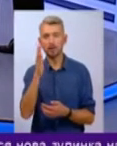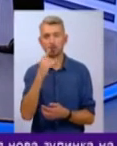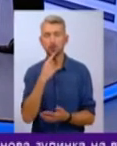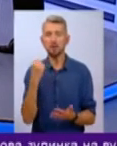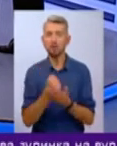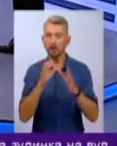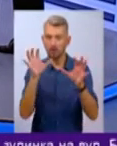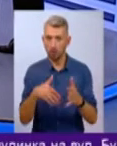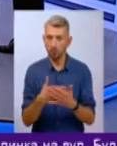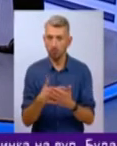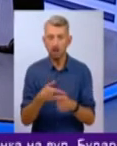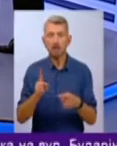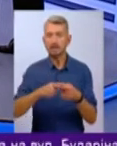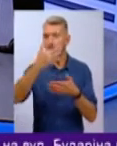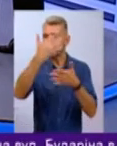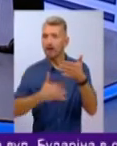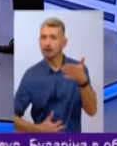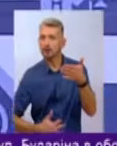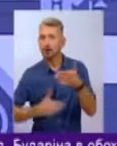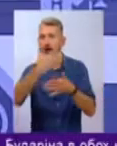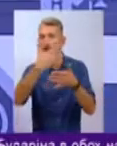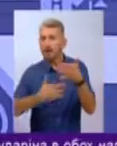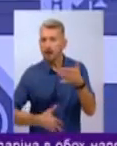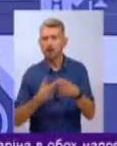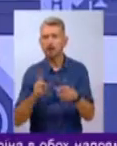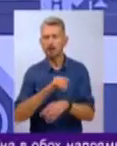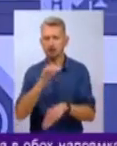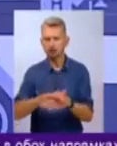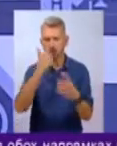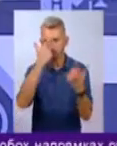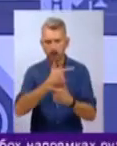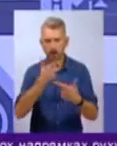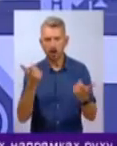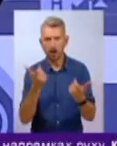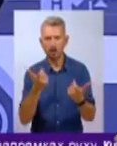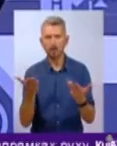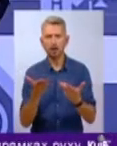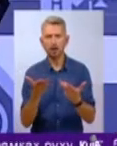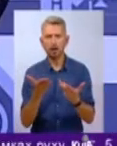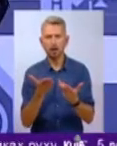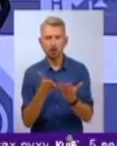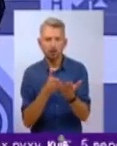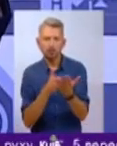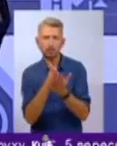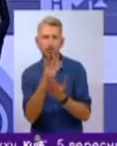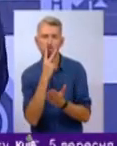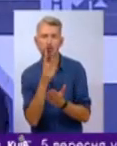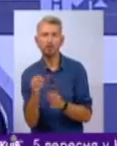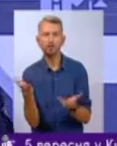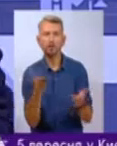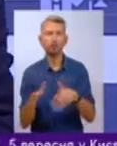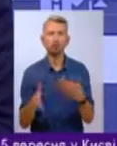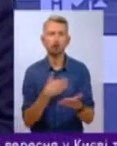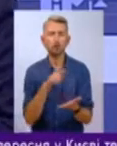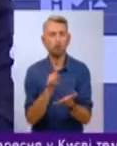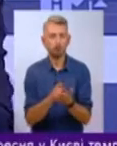приймати закон. Але це текст. І текст – це фактично декларація, яка трує відповідне бачення того, в яку сторону ми повинні